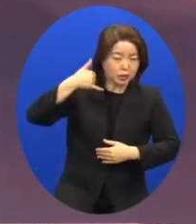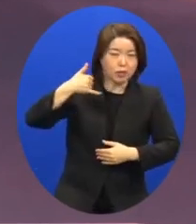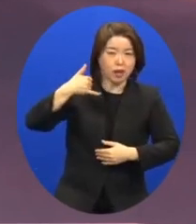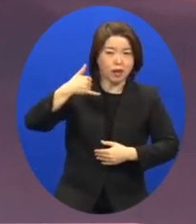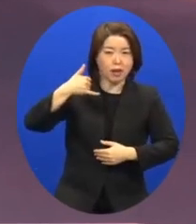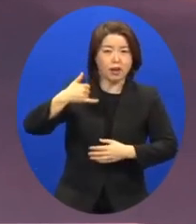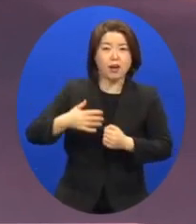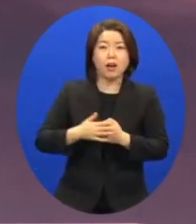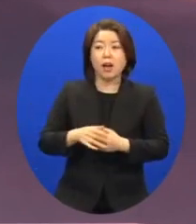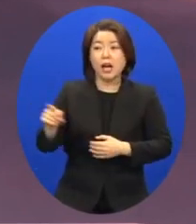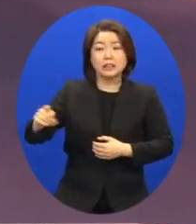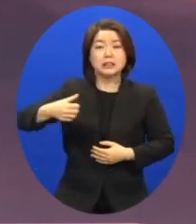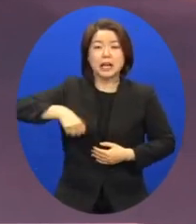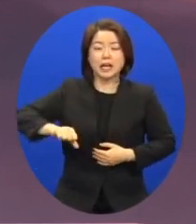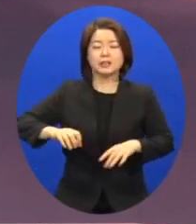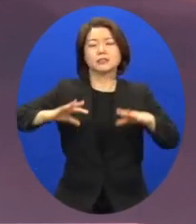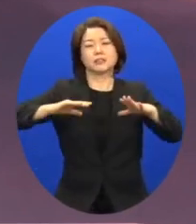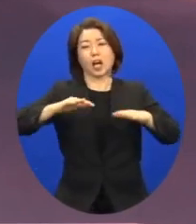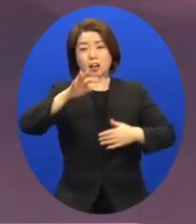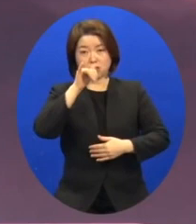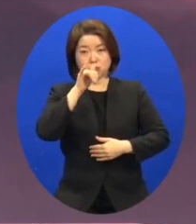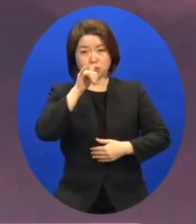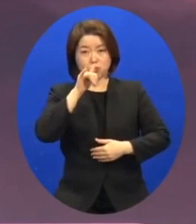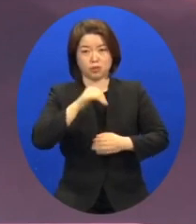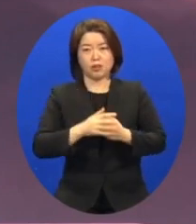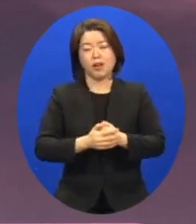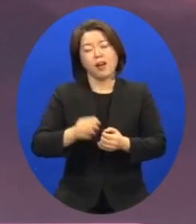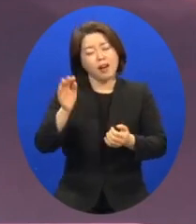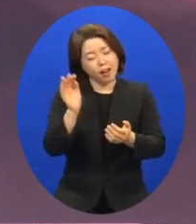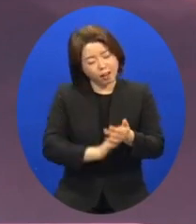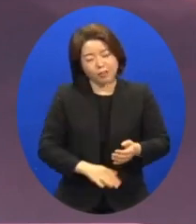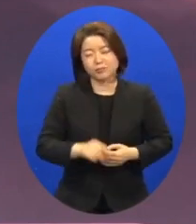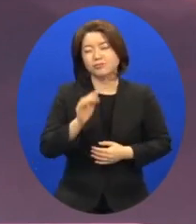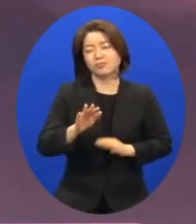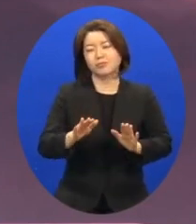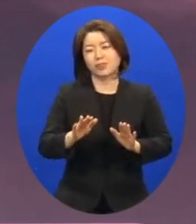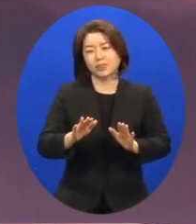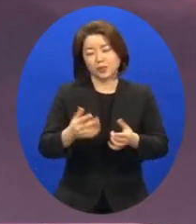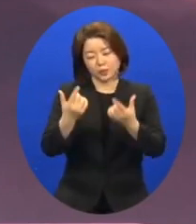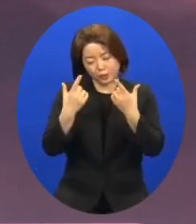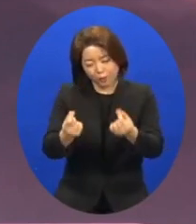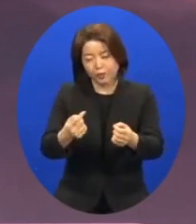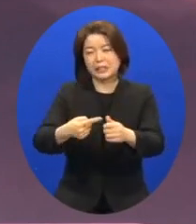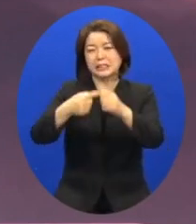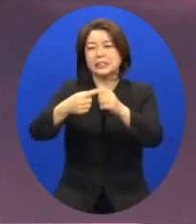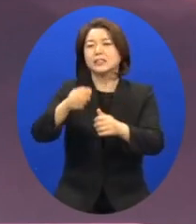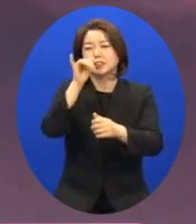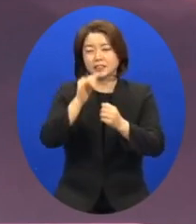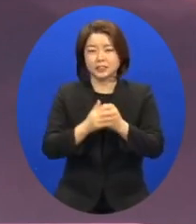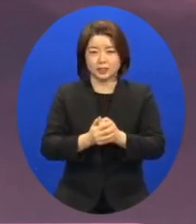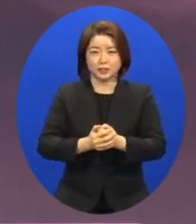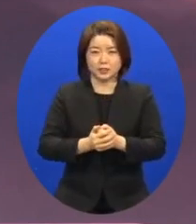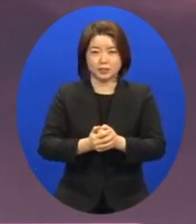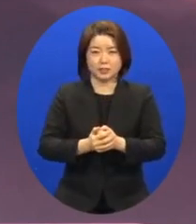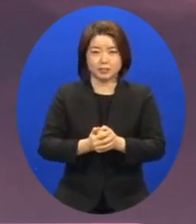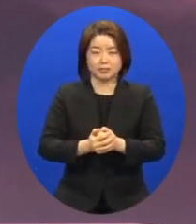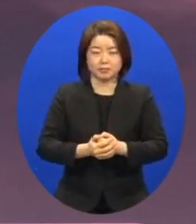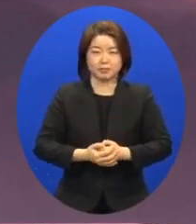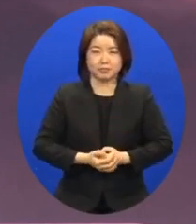그 아들 자랑을 하는 거예요 아 이번에도 또 1등을 했어요 어떡하면 좋아